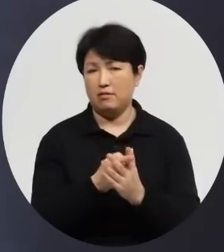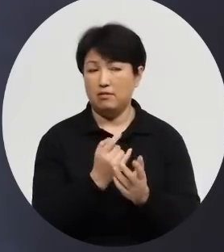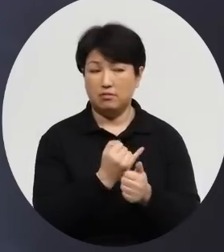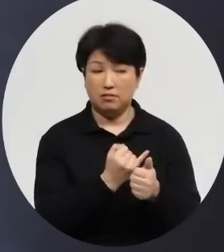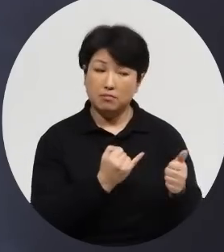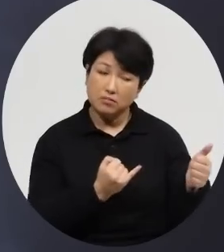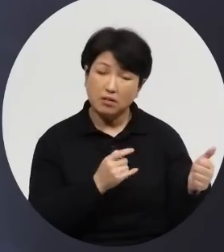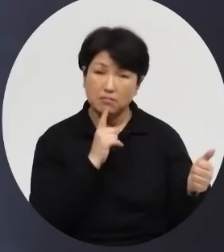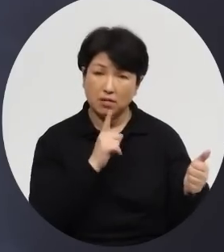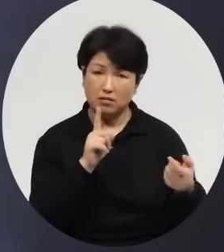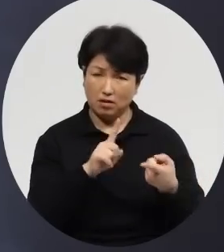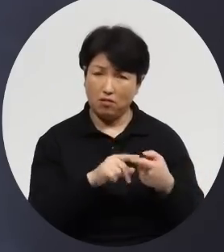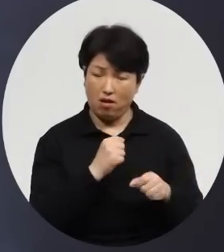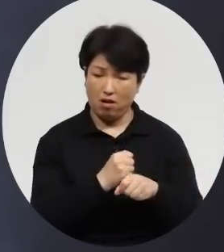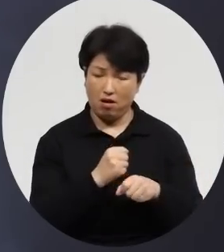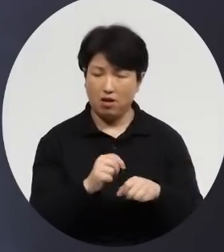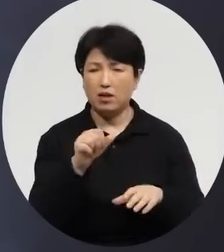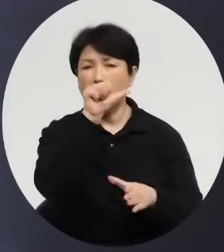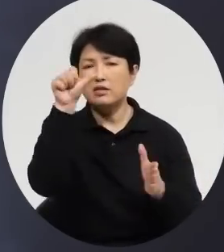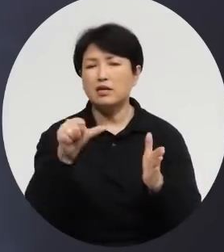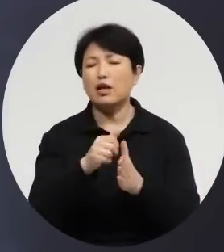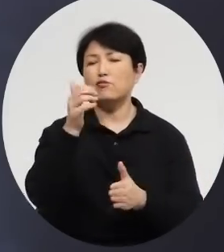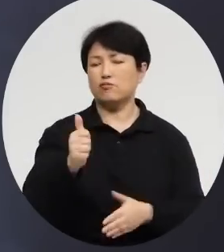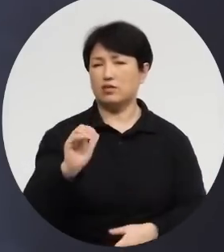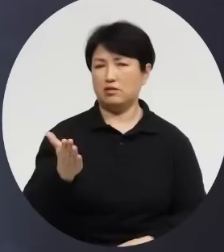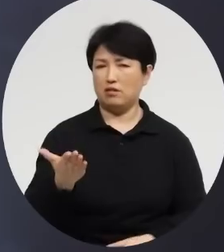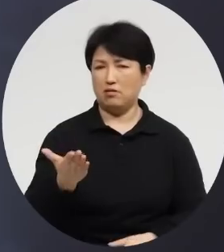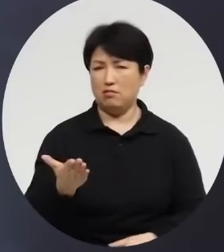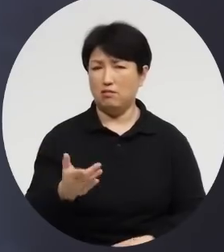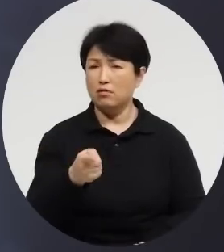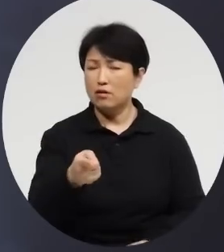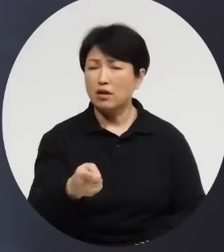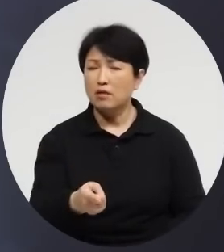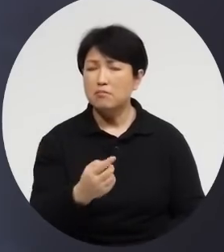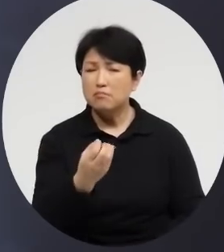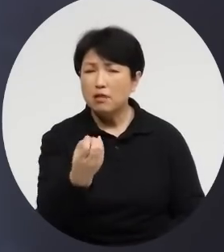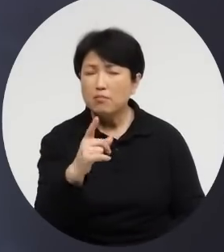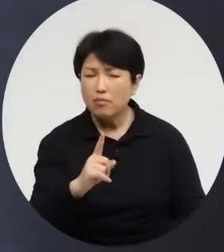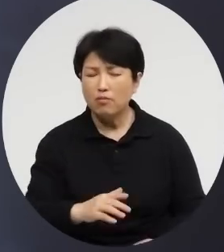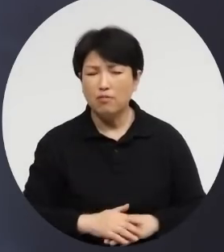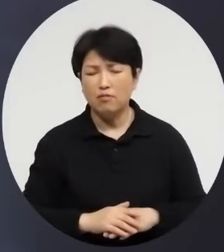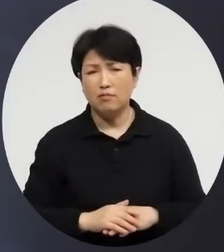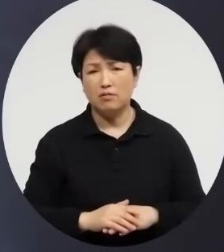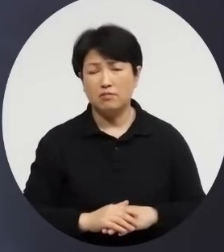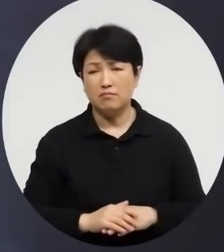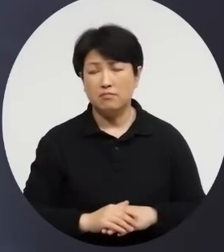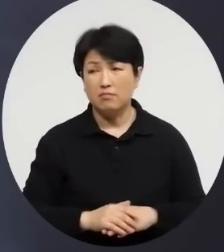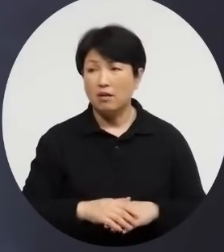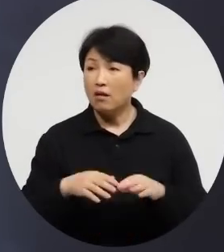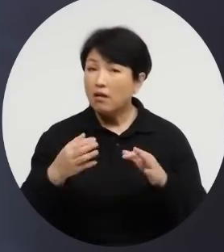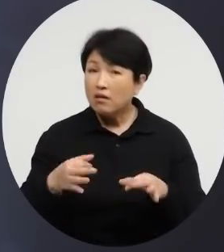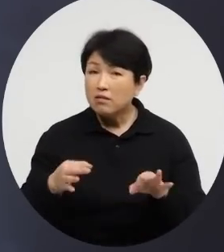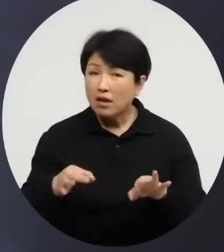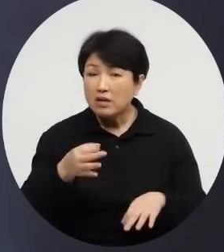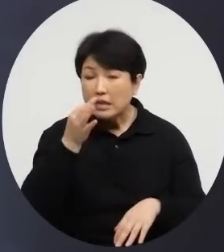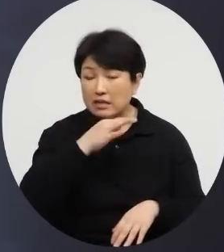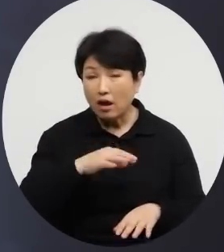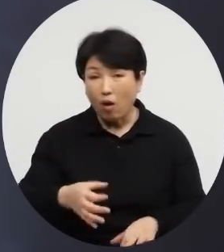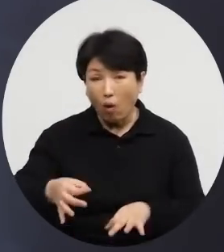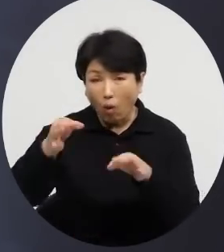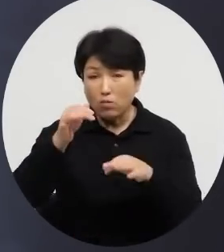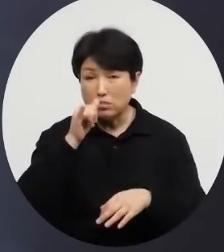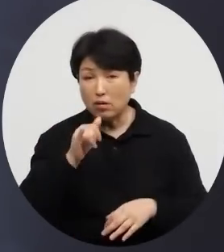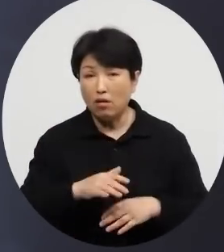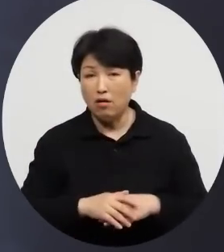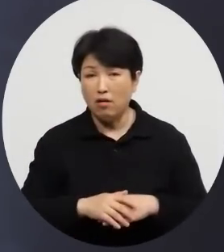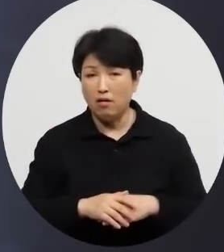게 주인이 되지. 자기 얘기대로 하면 돈에 매이가 대출 받다가 요즘같이 은행 금리 오른다는 말 들었죠. 은행